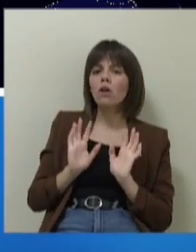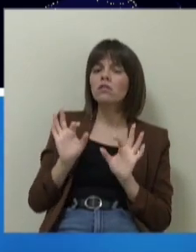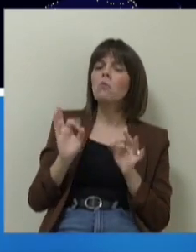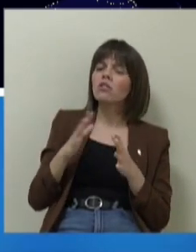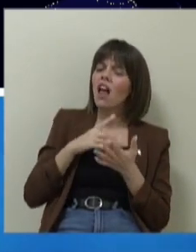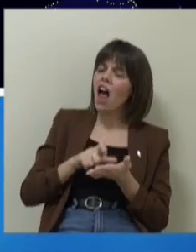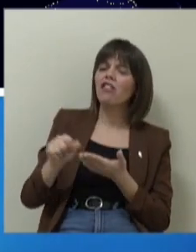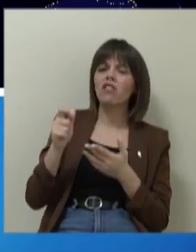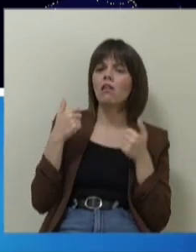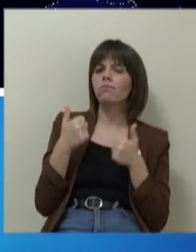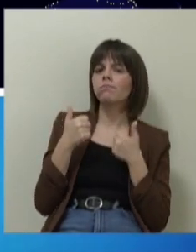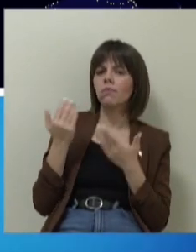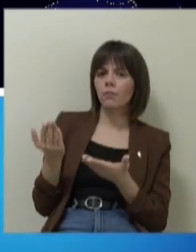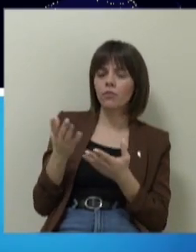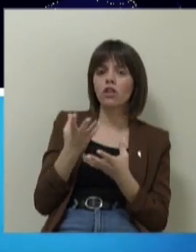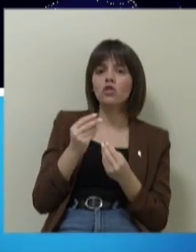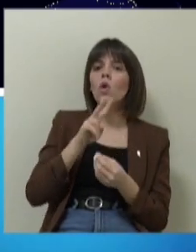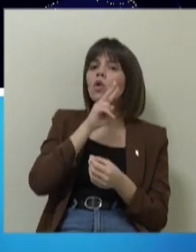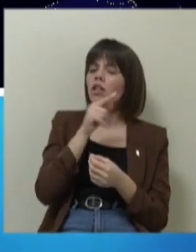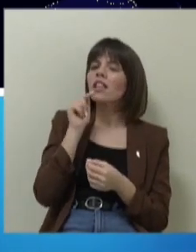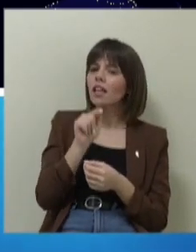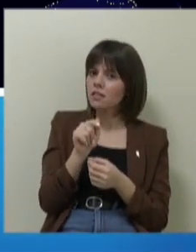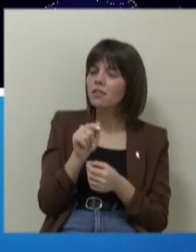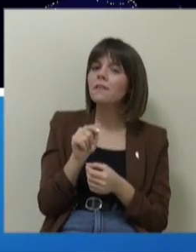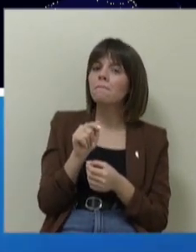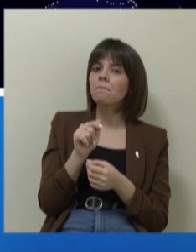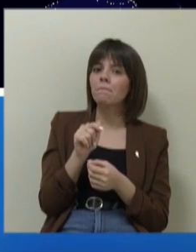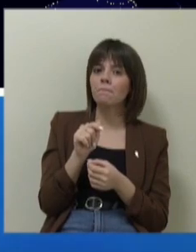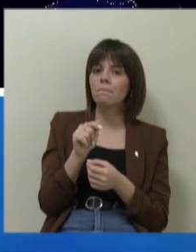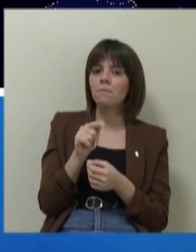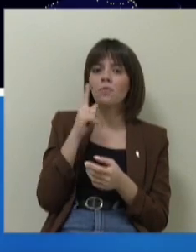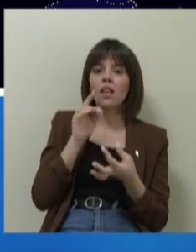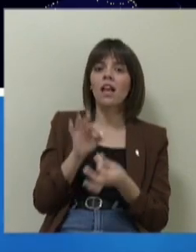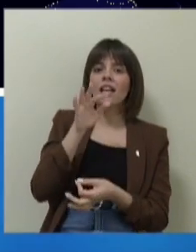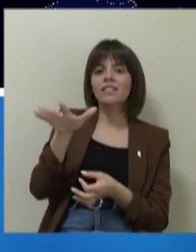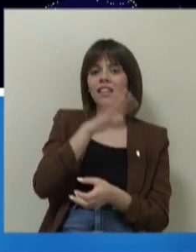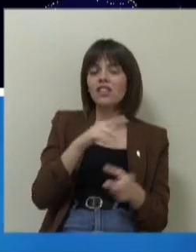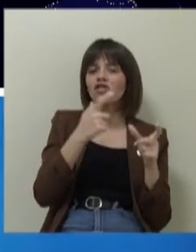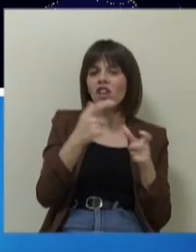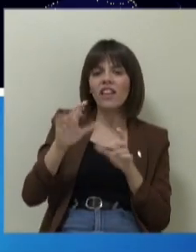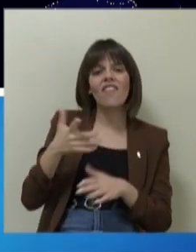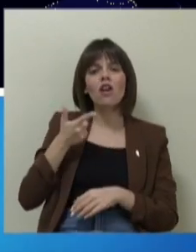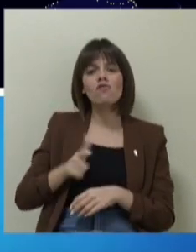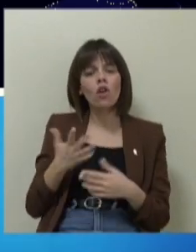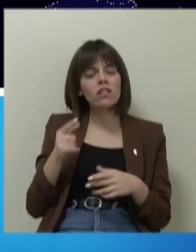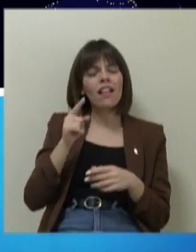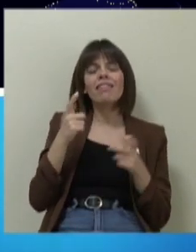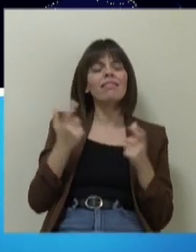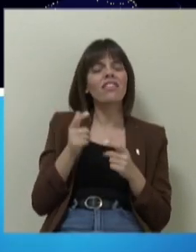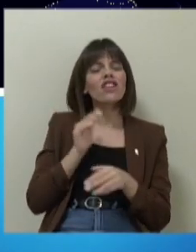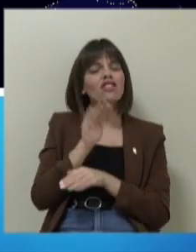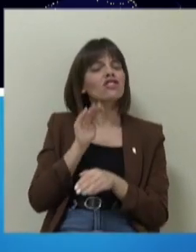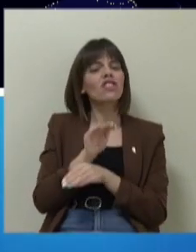Öyleyse her şey yolunda. Çok yazık ki değil. Çünkü insanlığın şehirde veya köyde veya burada nerede